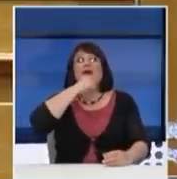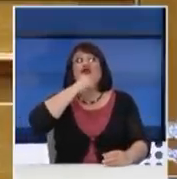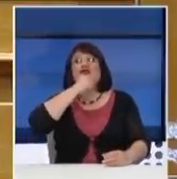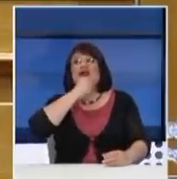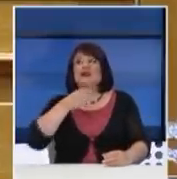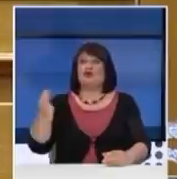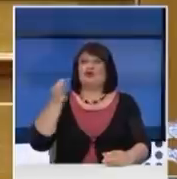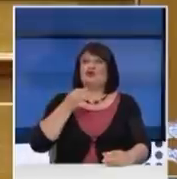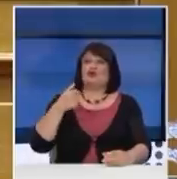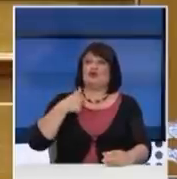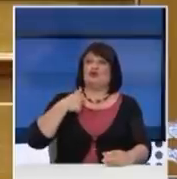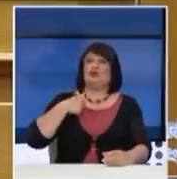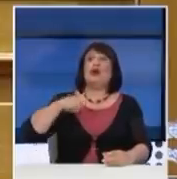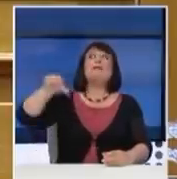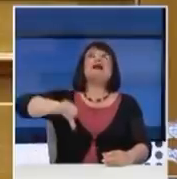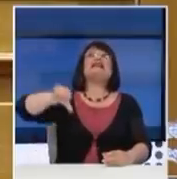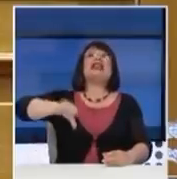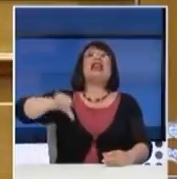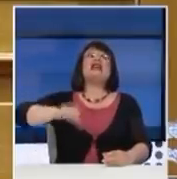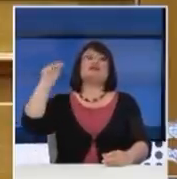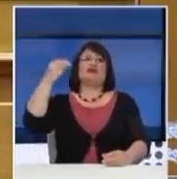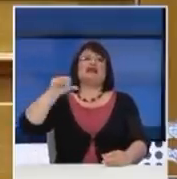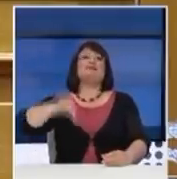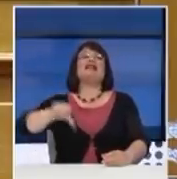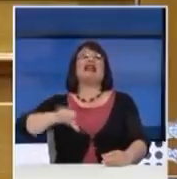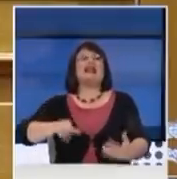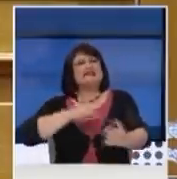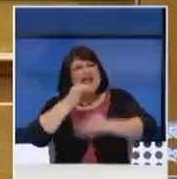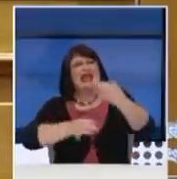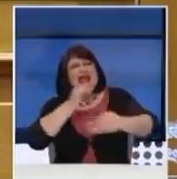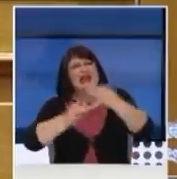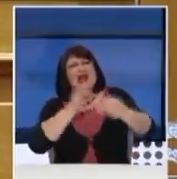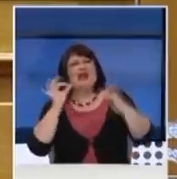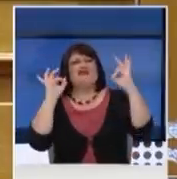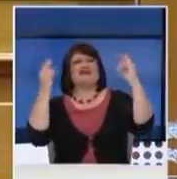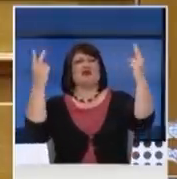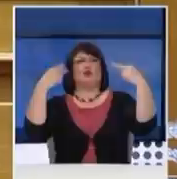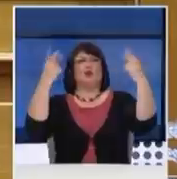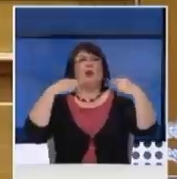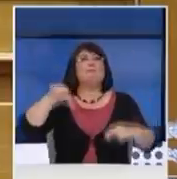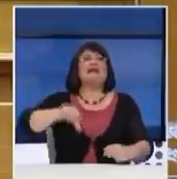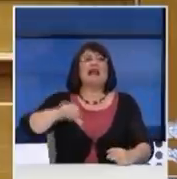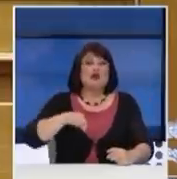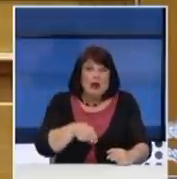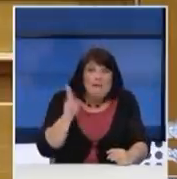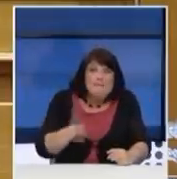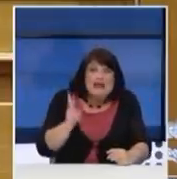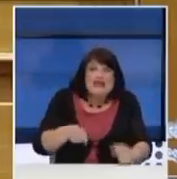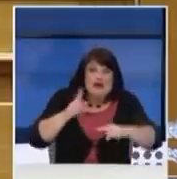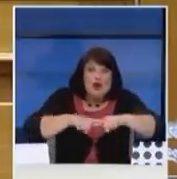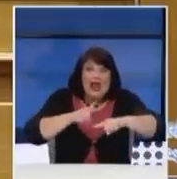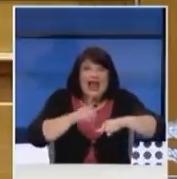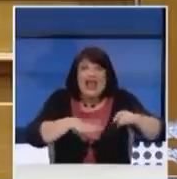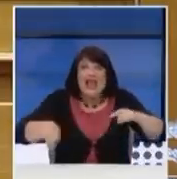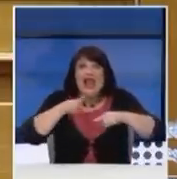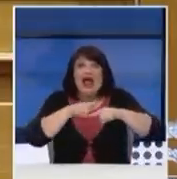πετρελαία με αποκόσμια. Έλεγε έξω το περιστήλιο και έλεγε ήρθε ο πετρελαιάς ο βουλευτής. Γιατί έλεγε για τα πετρέλαια και το φυσικό αέριο. Και σήμερα κινδυνεύει η Ελλάς από το γεγονός